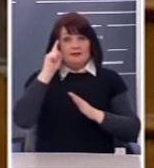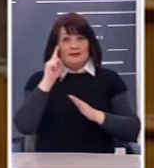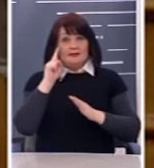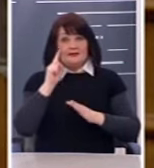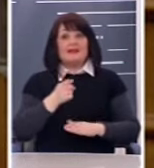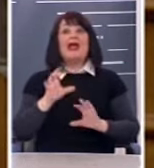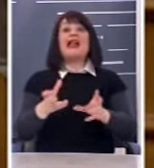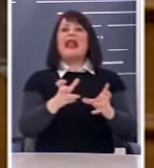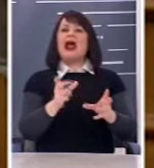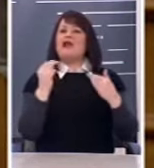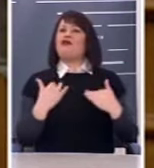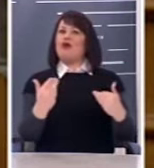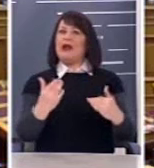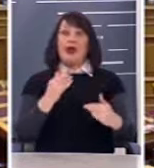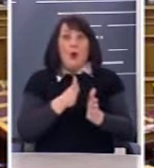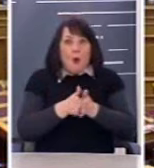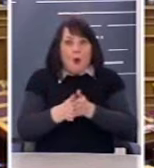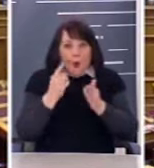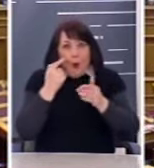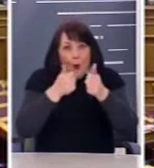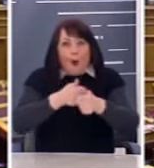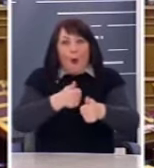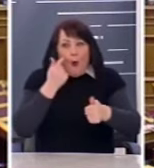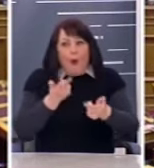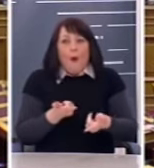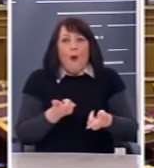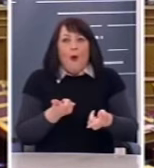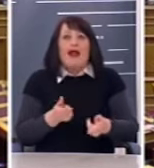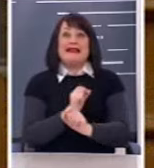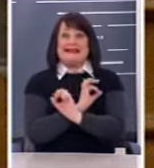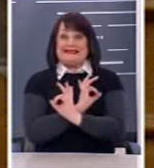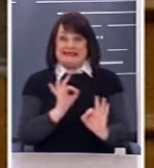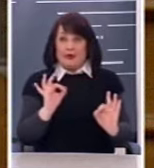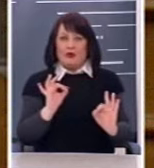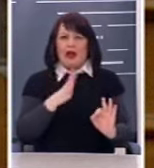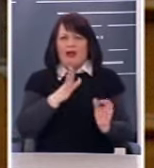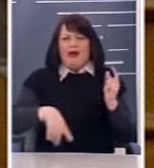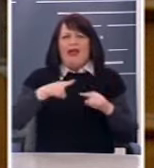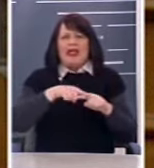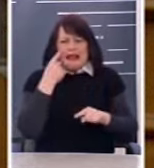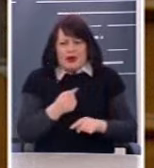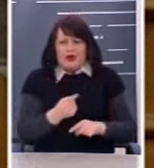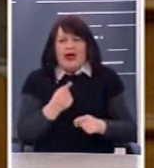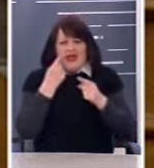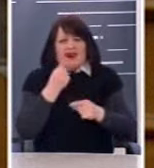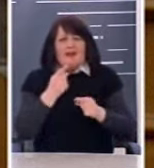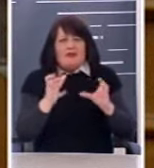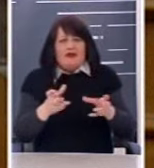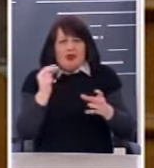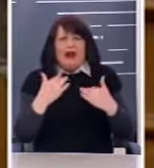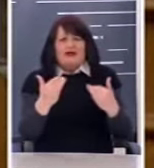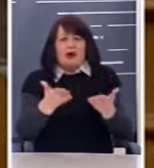τηλεθέαση στο κανάλι της Βουλής. Είμαι όμως βέβαιος ότι θα δημιουργήσει ένα αίσθημα στην ελληνική κοινωνία ότι υπάρχει πολιτική